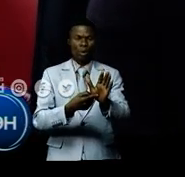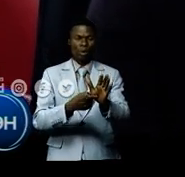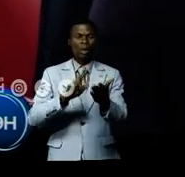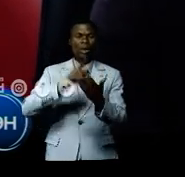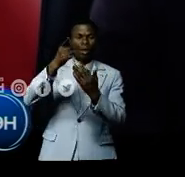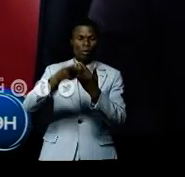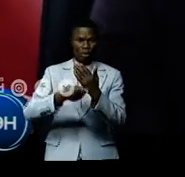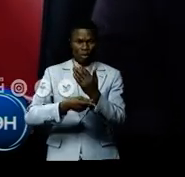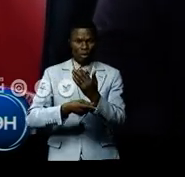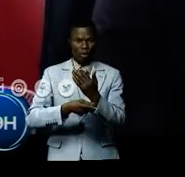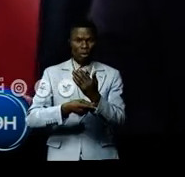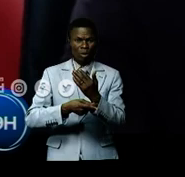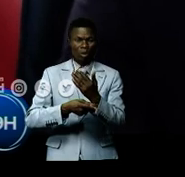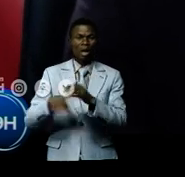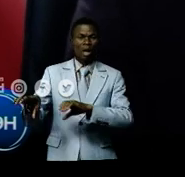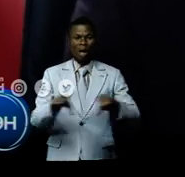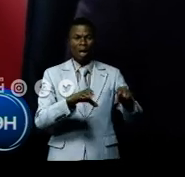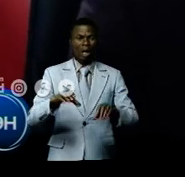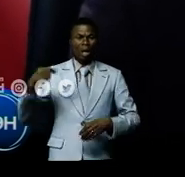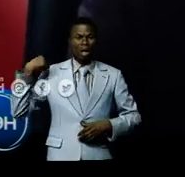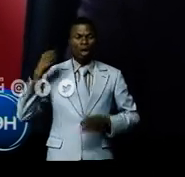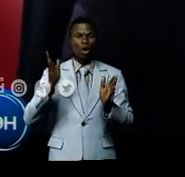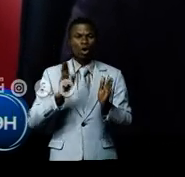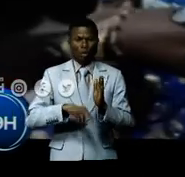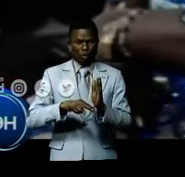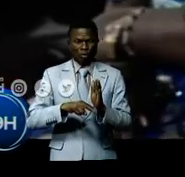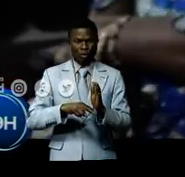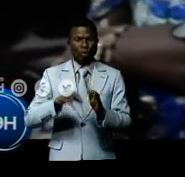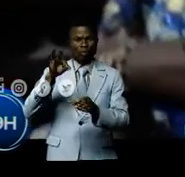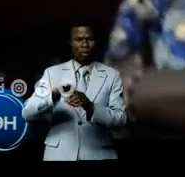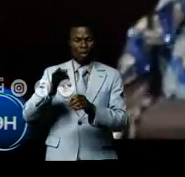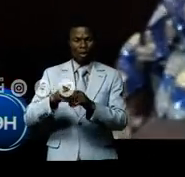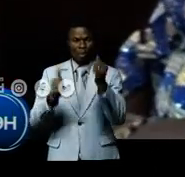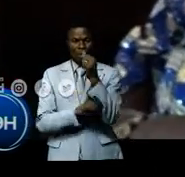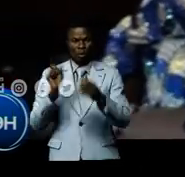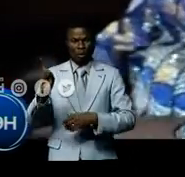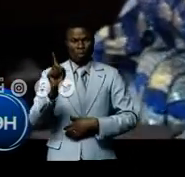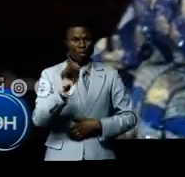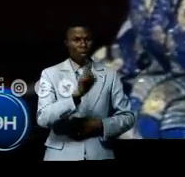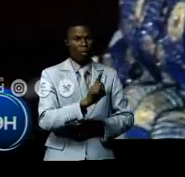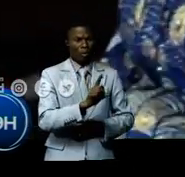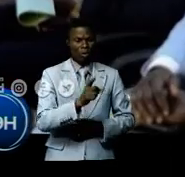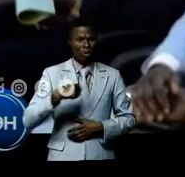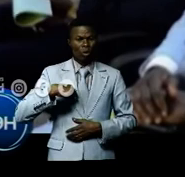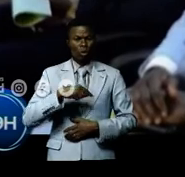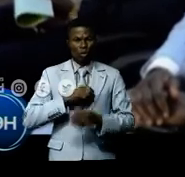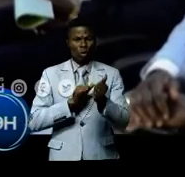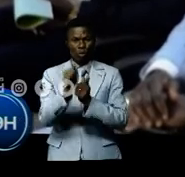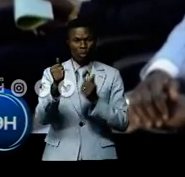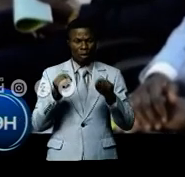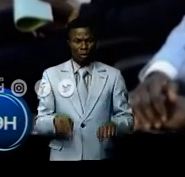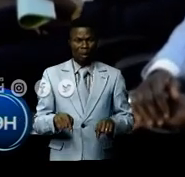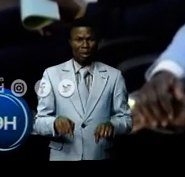programmes d'action du gouvernement par les votes individuels, nous passons